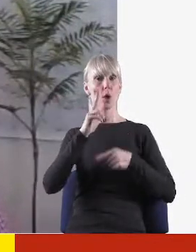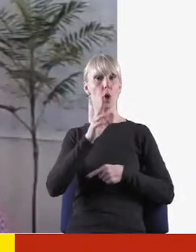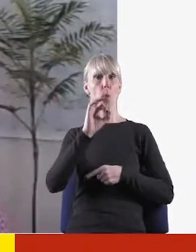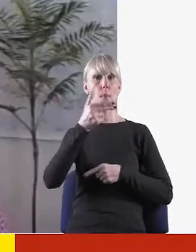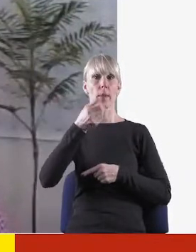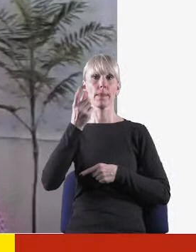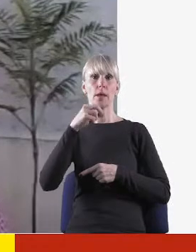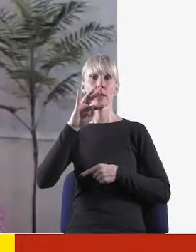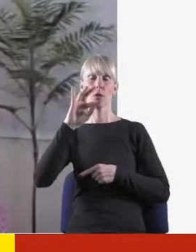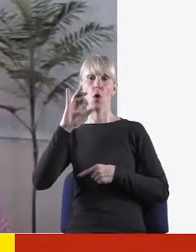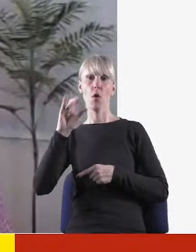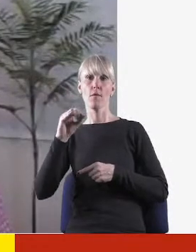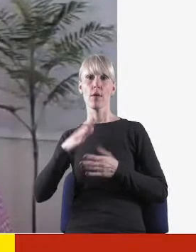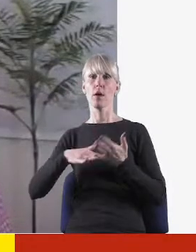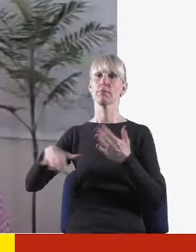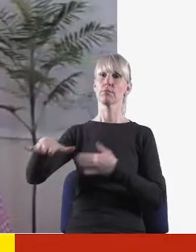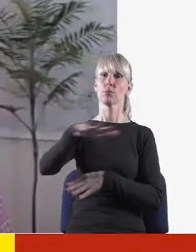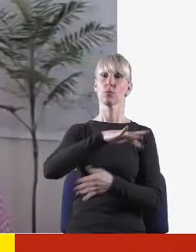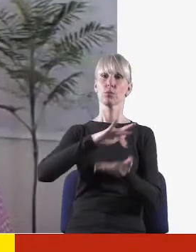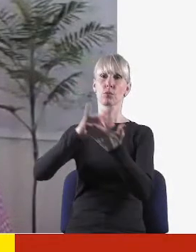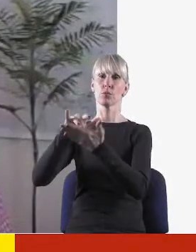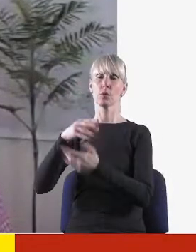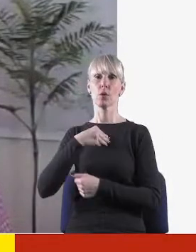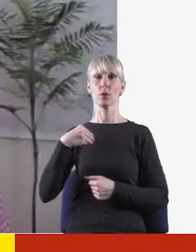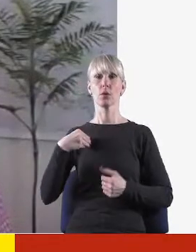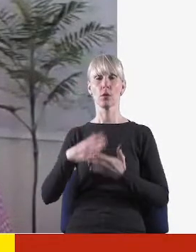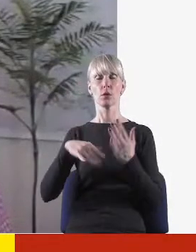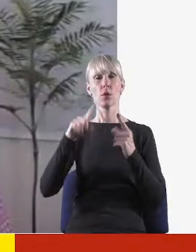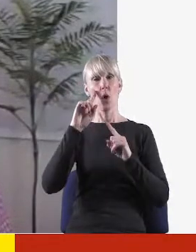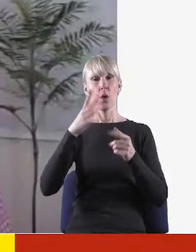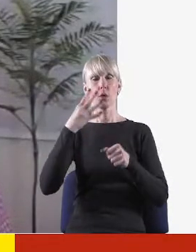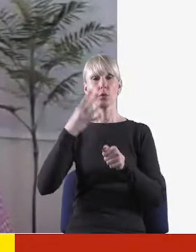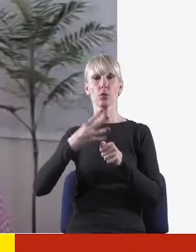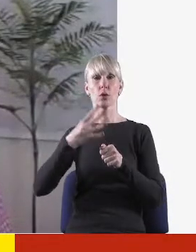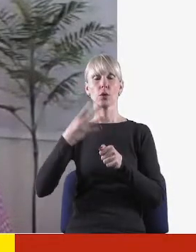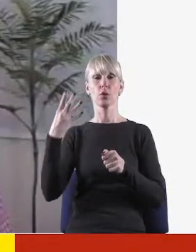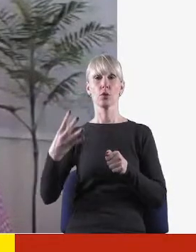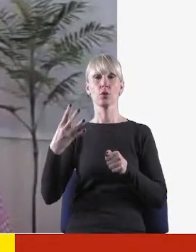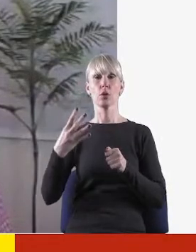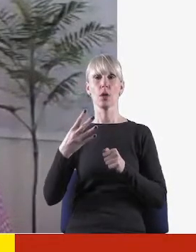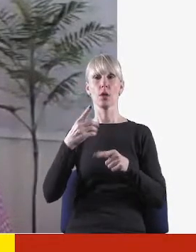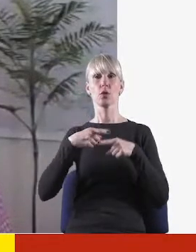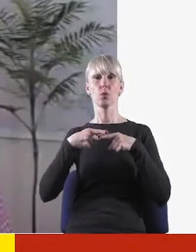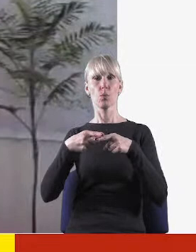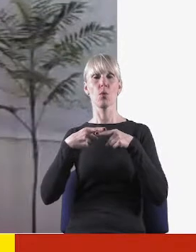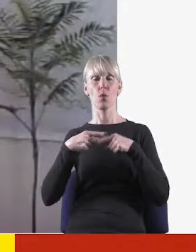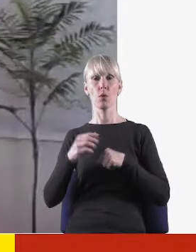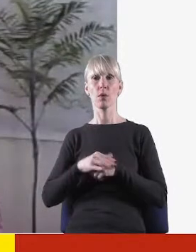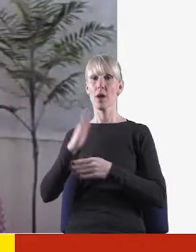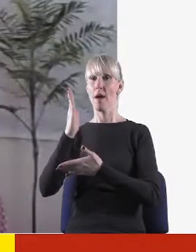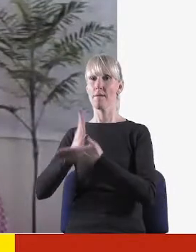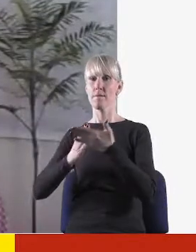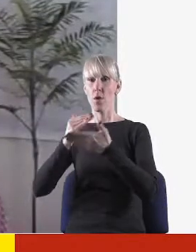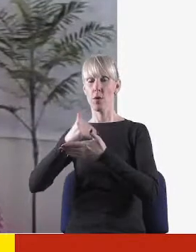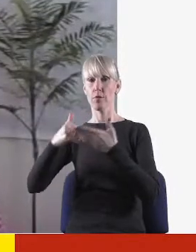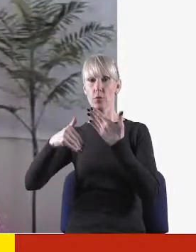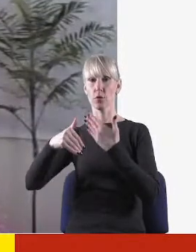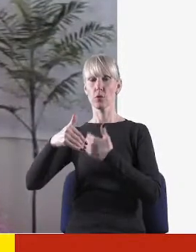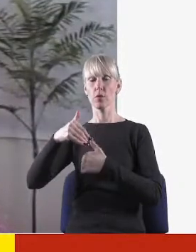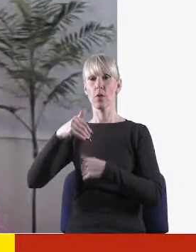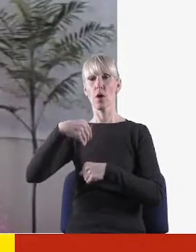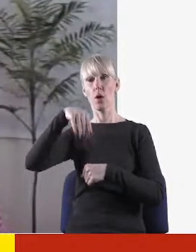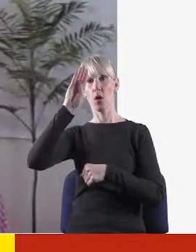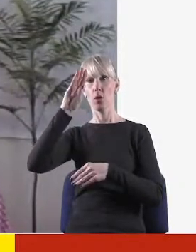mówił, to w całej Polsce to jest 40 tysięcy spółek komandytowych. Natomiast w województwie łódzkim spółki komandytowe